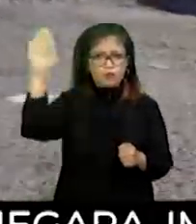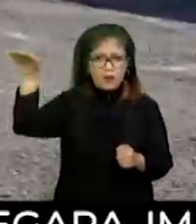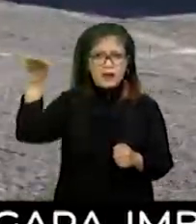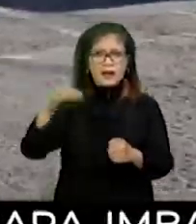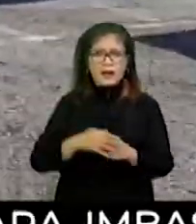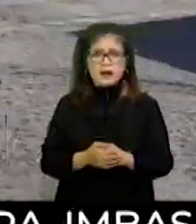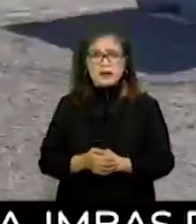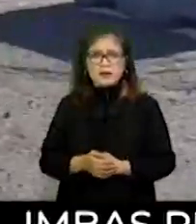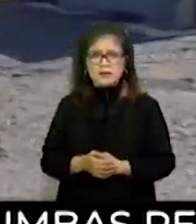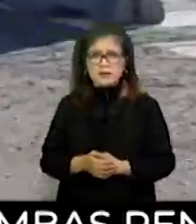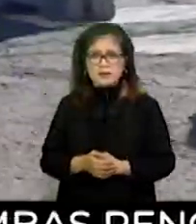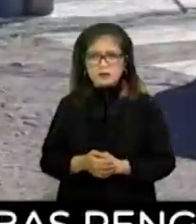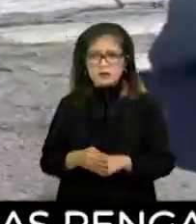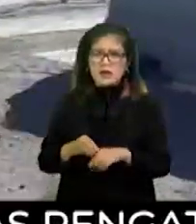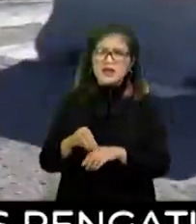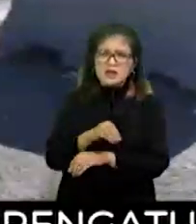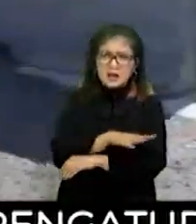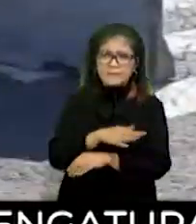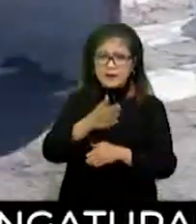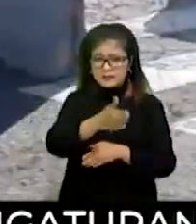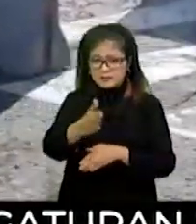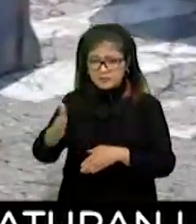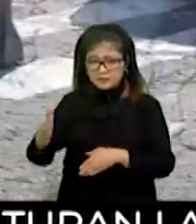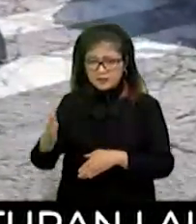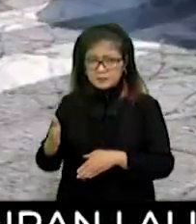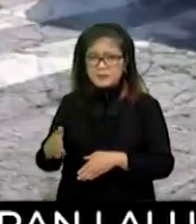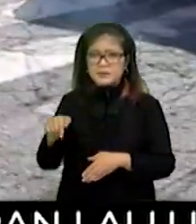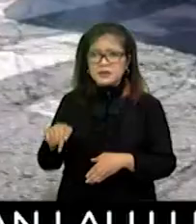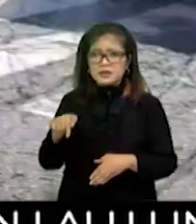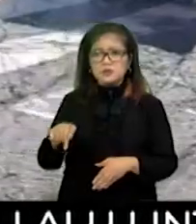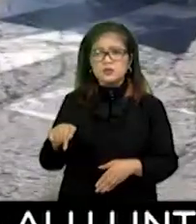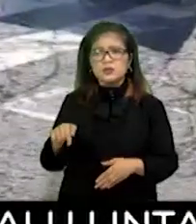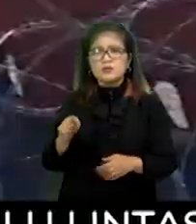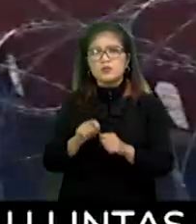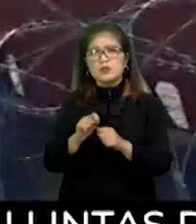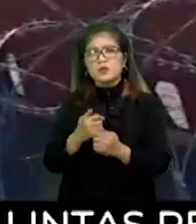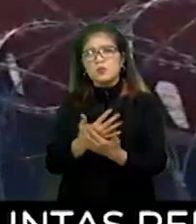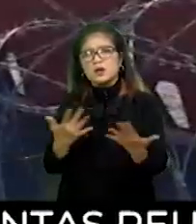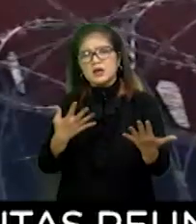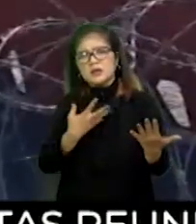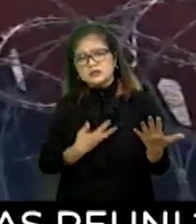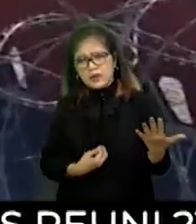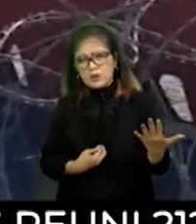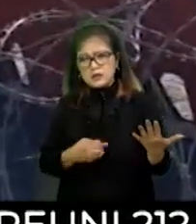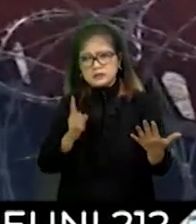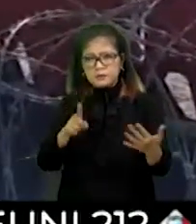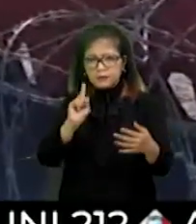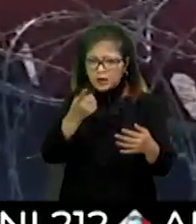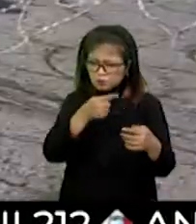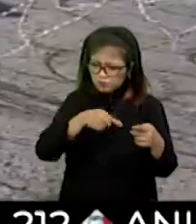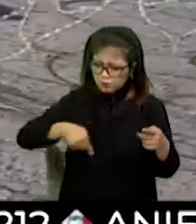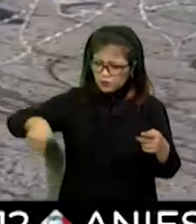Sementara itu, akibat penyekatan di sejumlah titik membuat pengendara mengeluhkan kebijakan ini. Pasalnya pengendara terpaksa harus berputar dan mencari